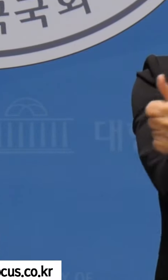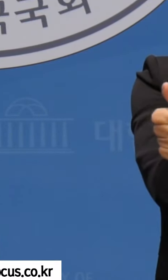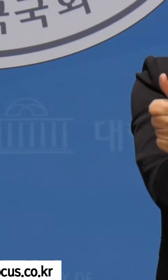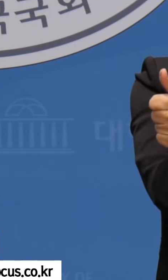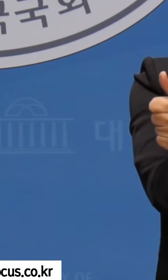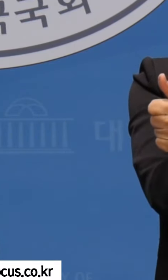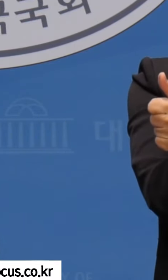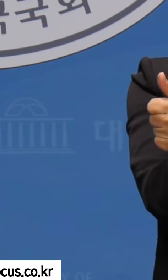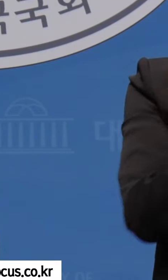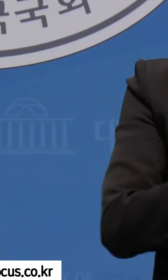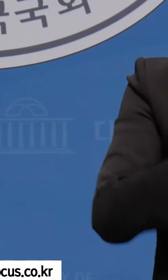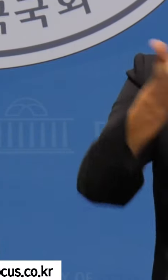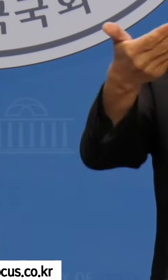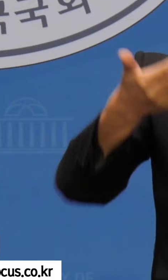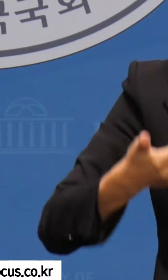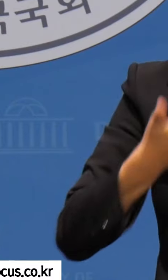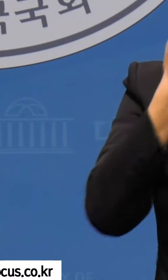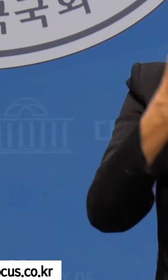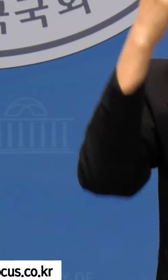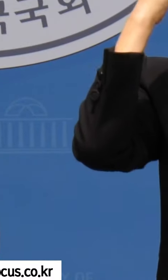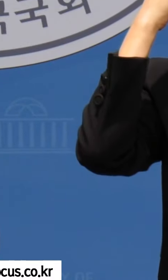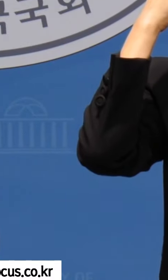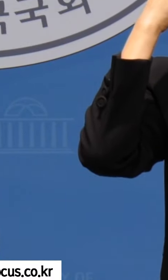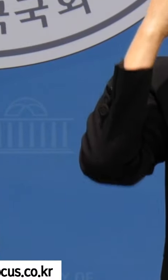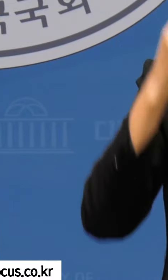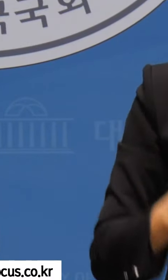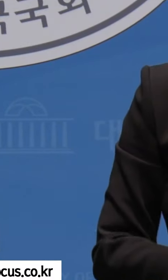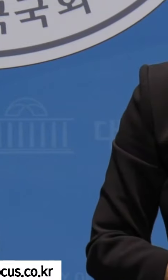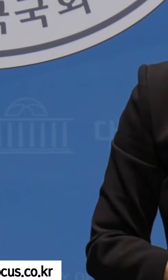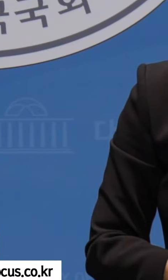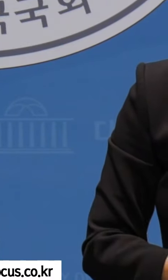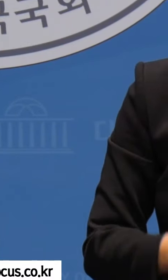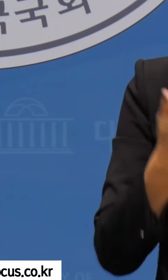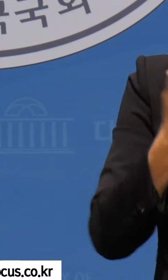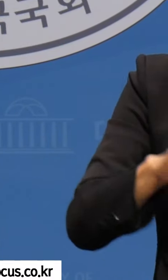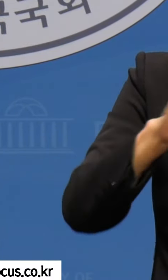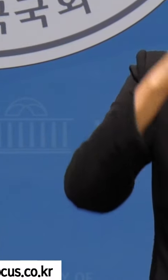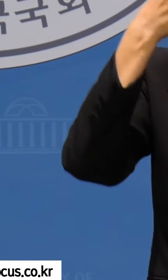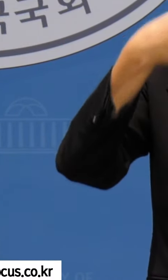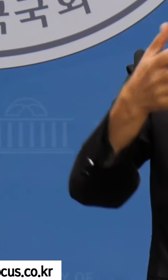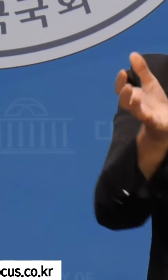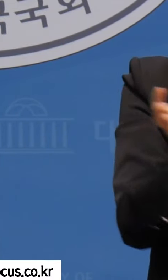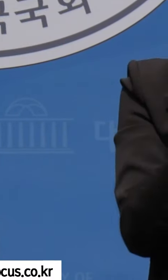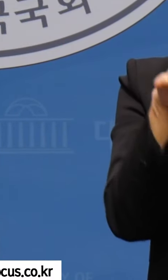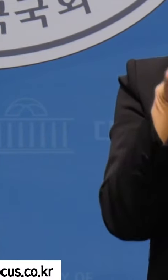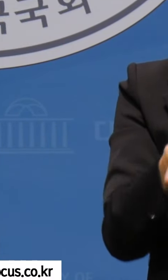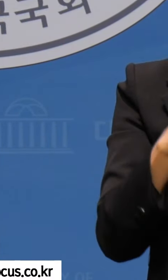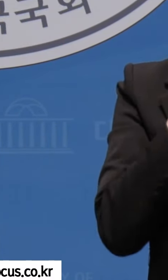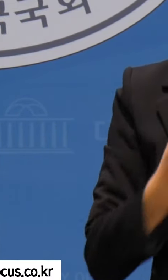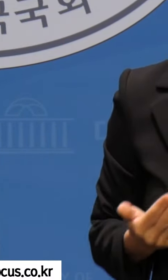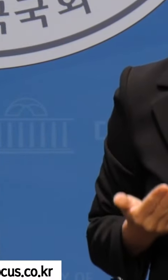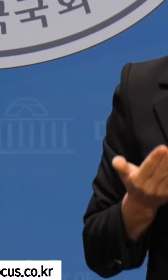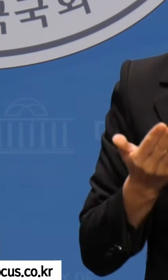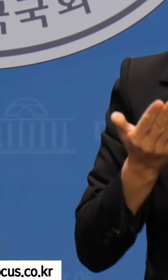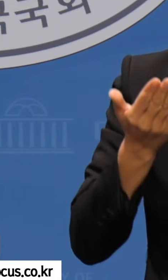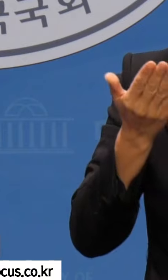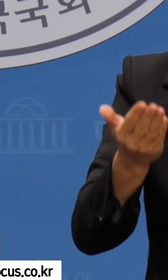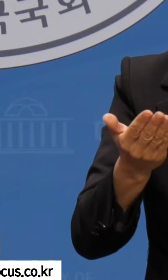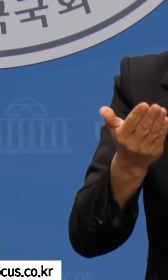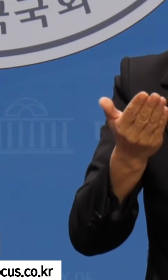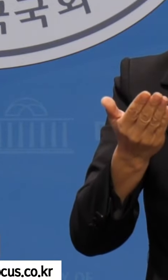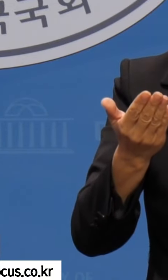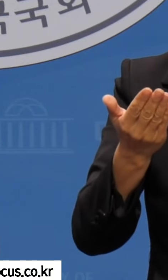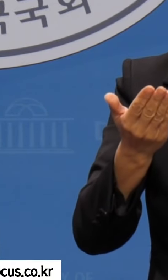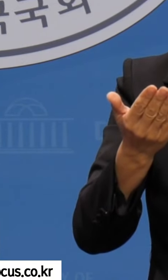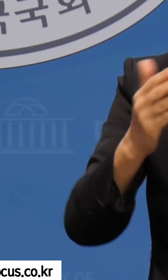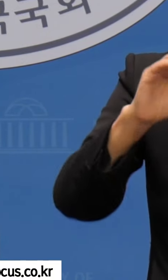없다고 봅니다 저는이 개혁 신당에서 헌신 봉사하면서 국민의